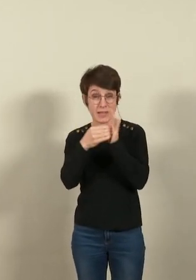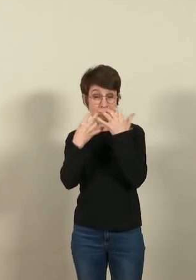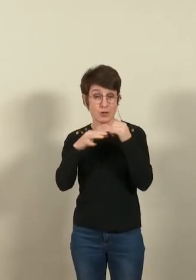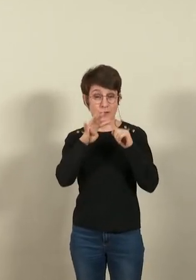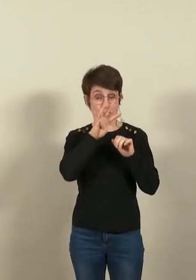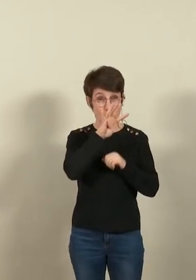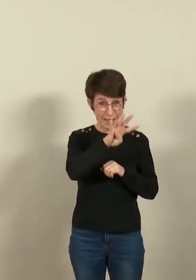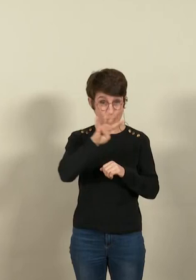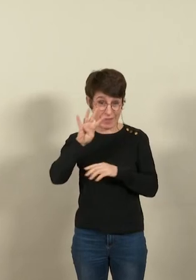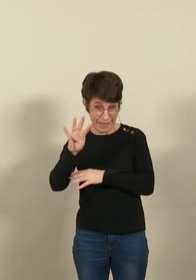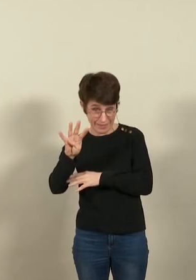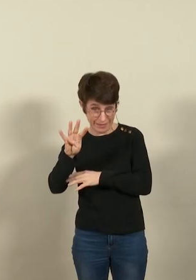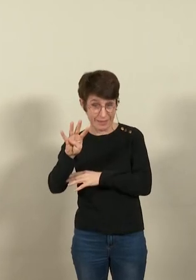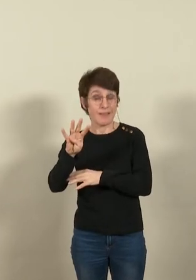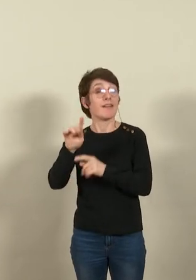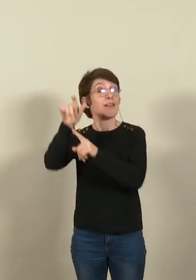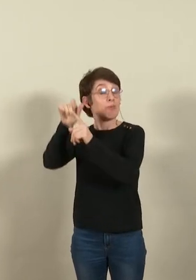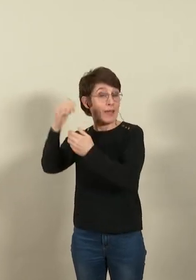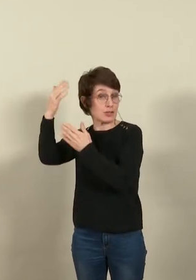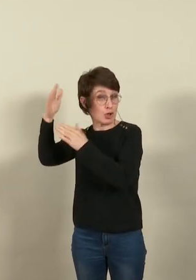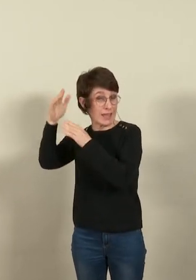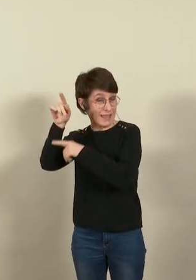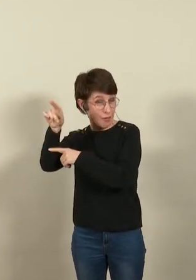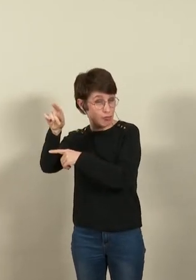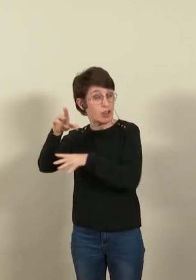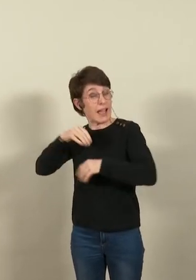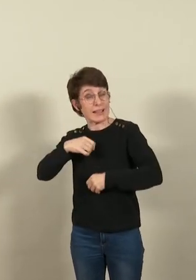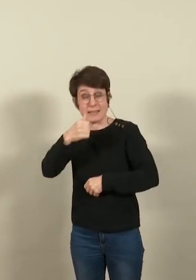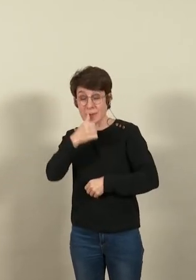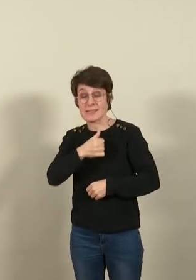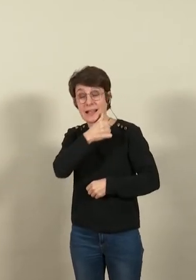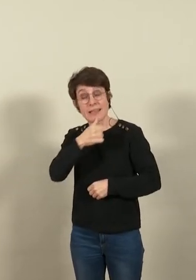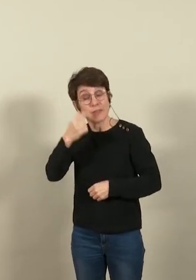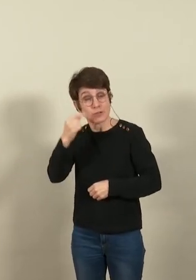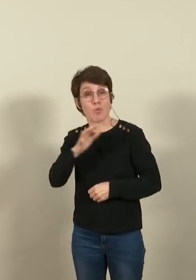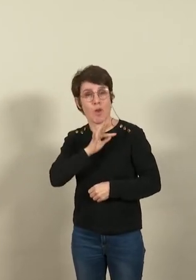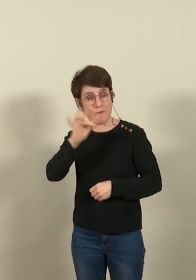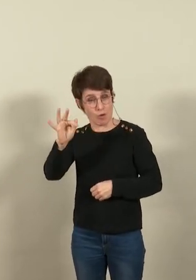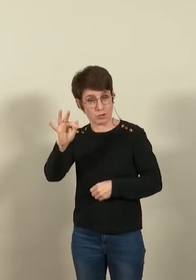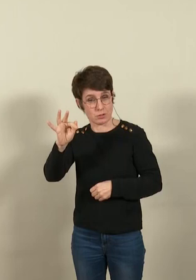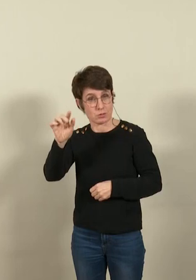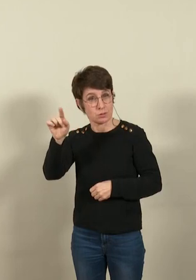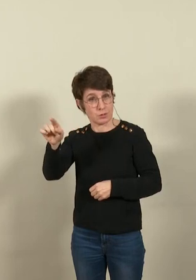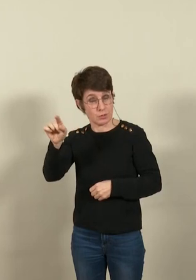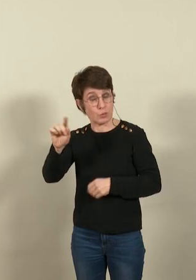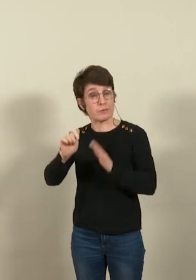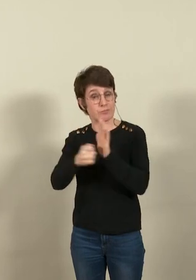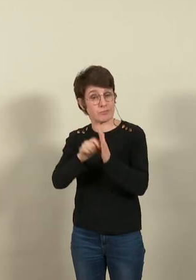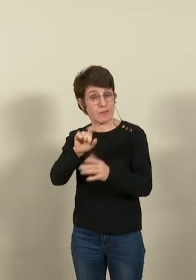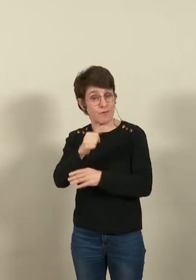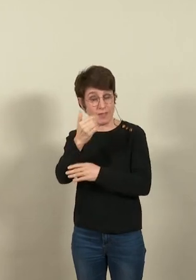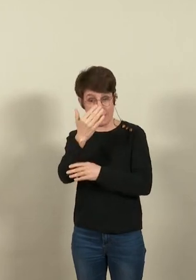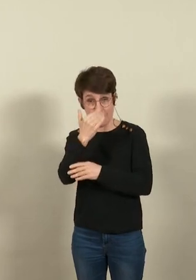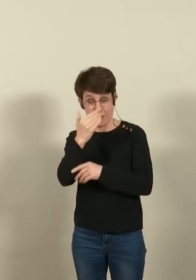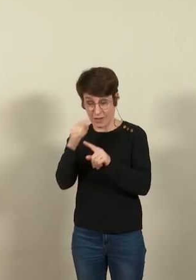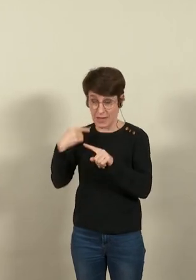manouian à l'étranger qui par son sacrifice a fait le choix du cœur pour la France et qui le 21 février prochain